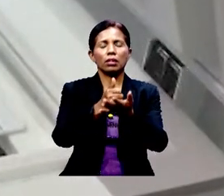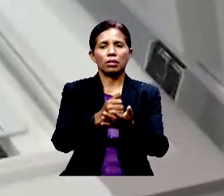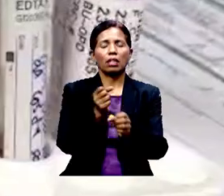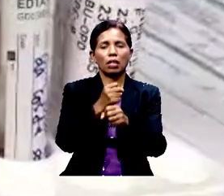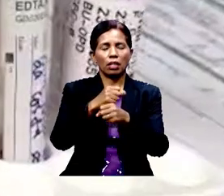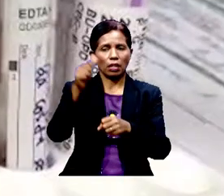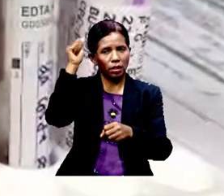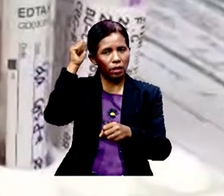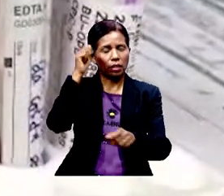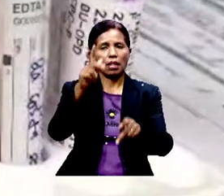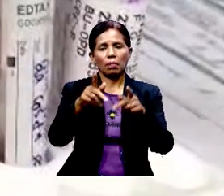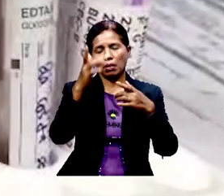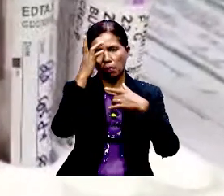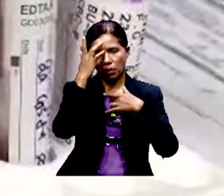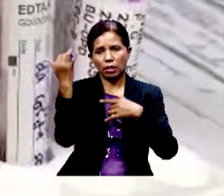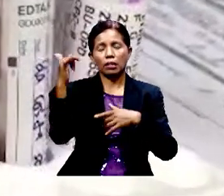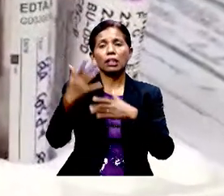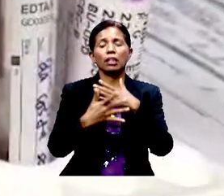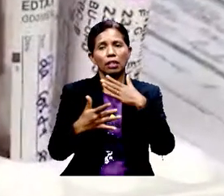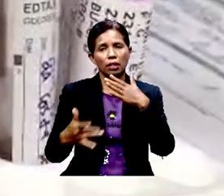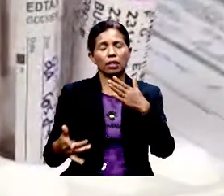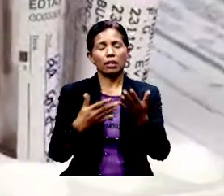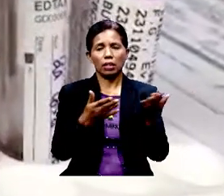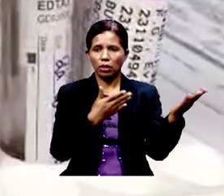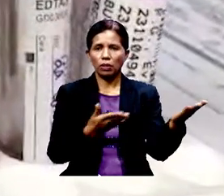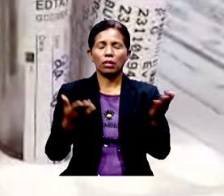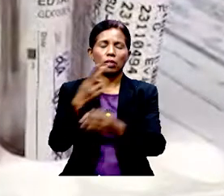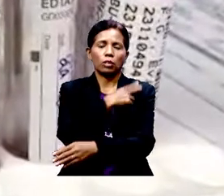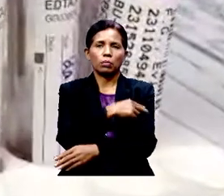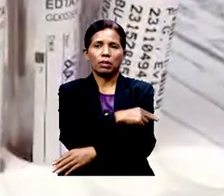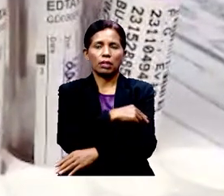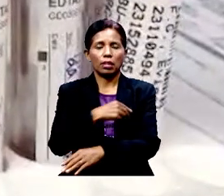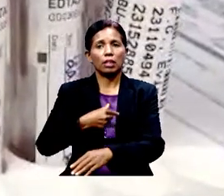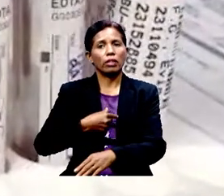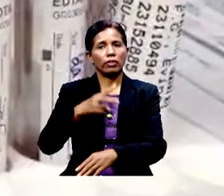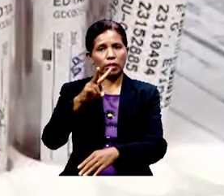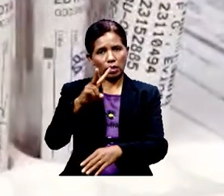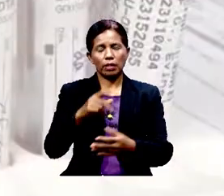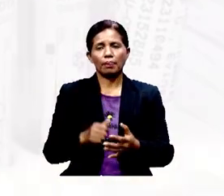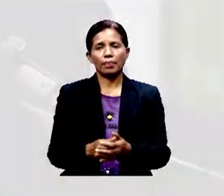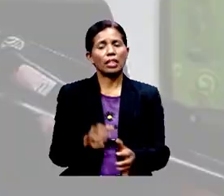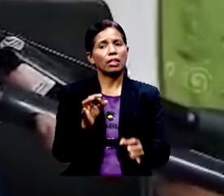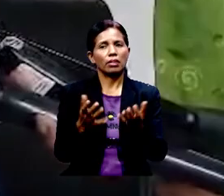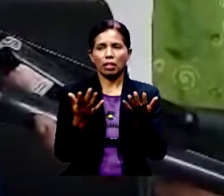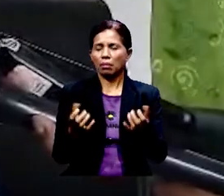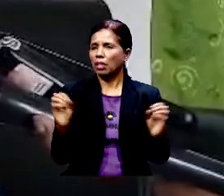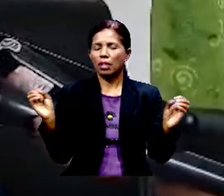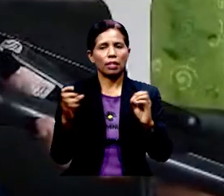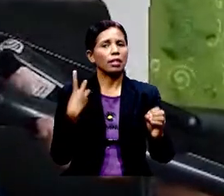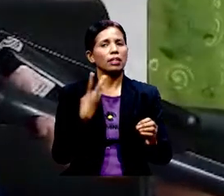ba paciente sira ne ran tama ne amostra sira tin ke ruko ba spital nasional se kare ideni ma kalai antaune ita